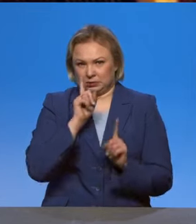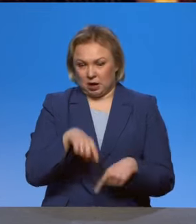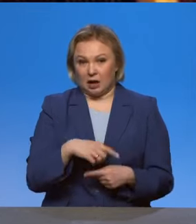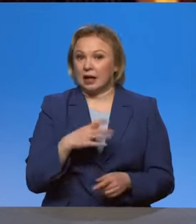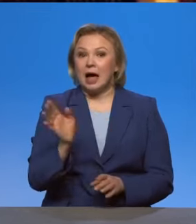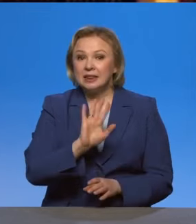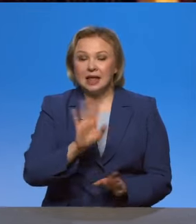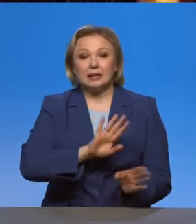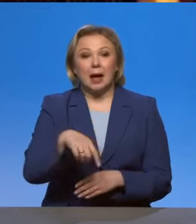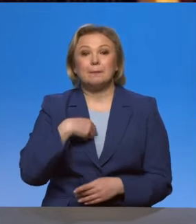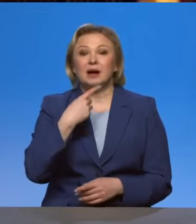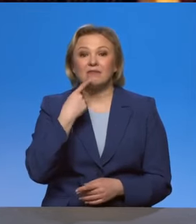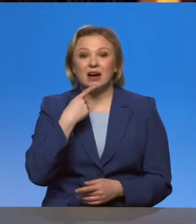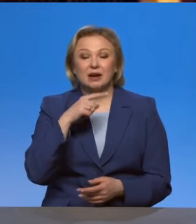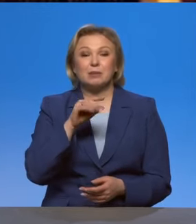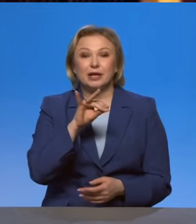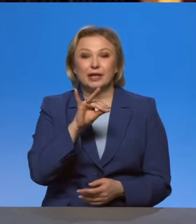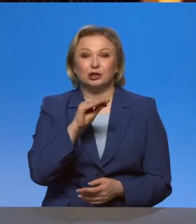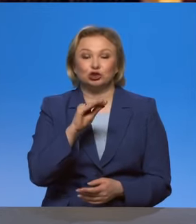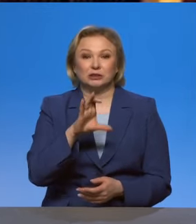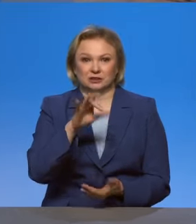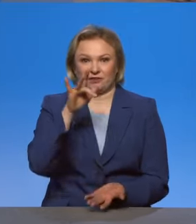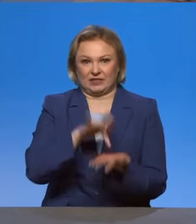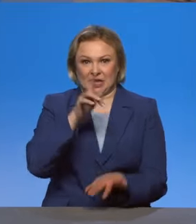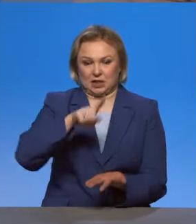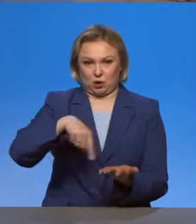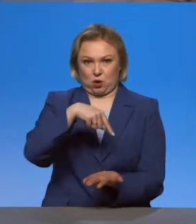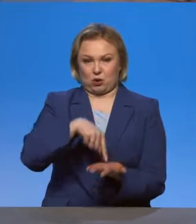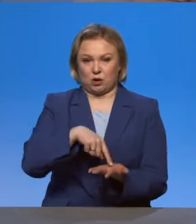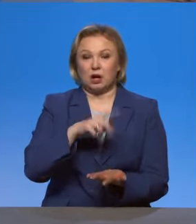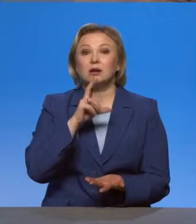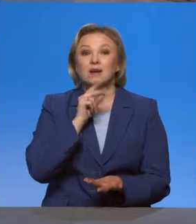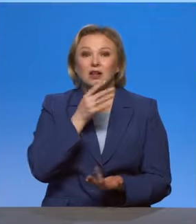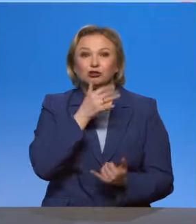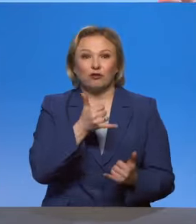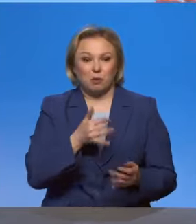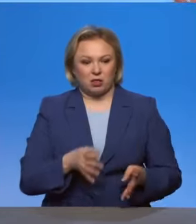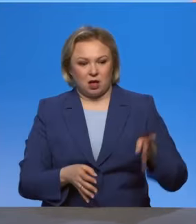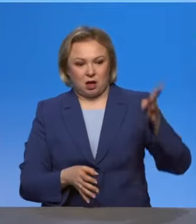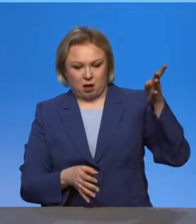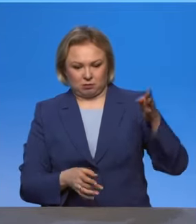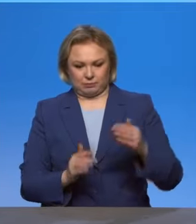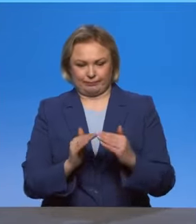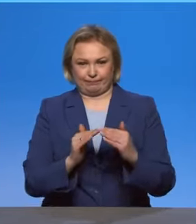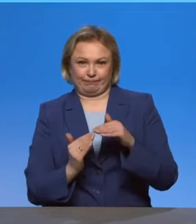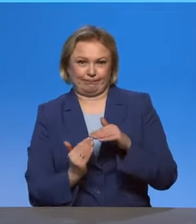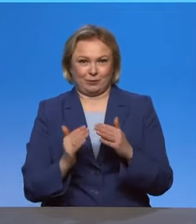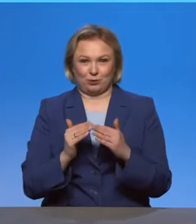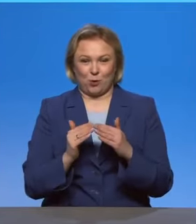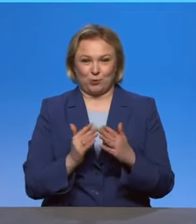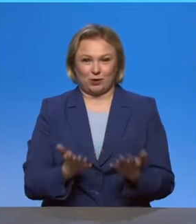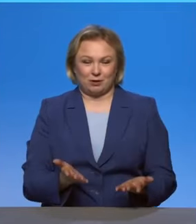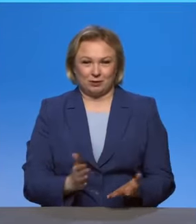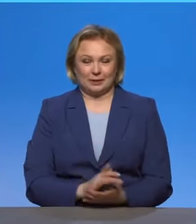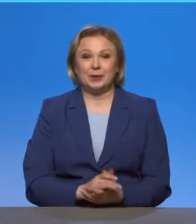города, внутри Воронежа. И там бывают странные ситуации, когда современная многоэтажка, а рядом такой прям, ну, такой приземистый домик. Интересный. Приземистый домик